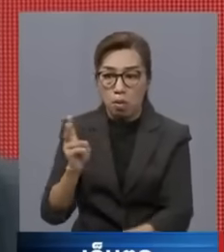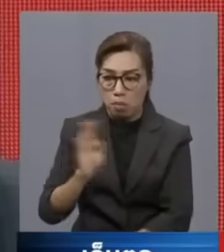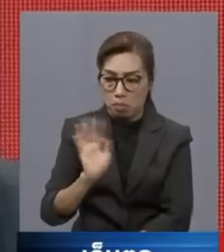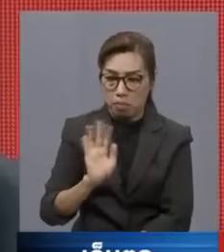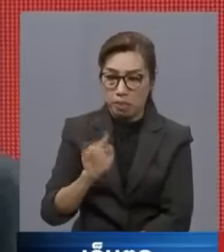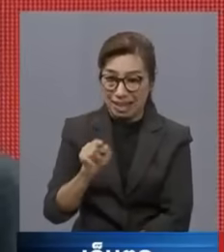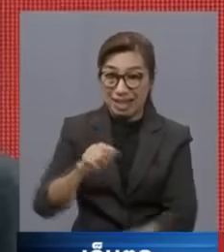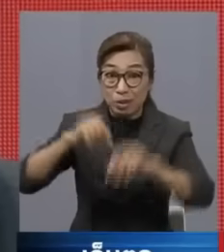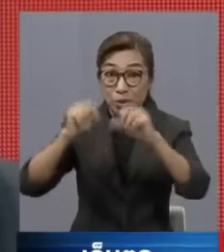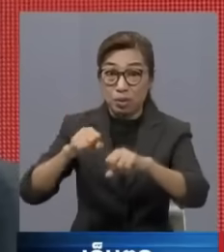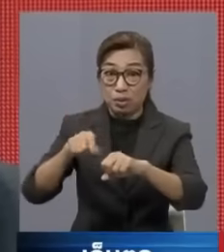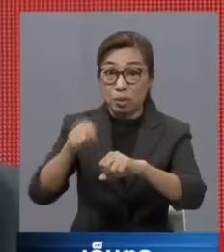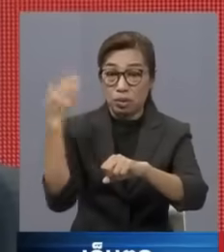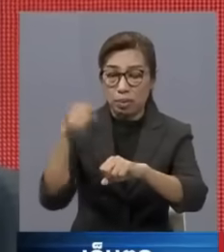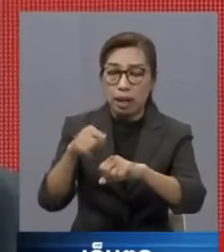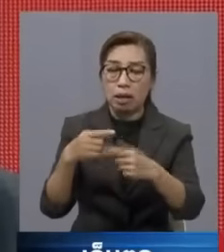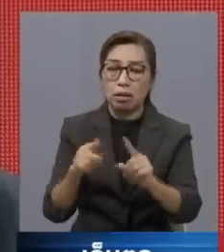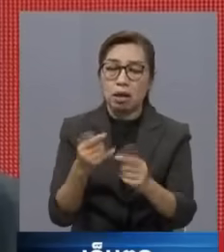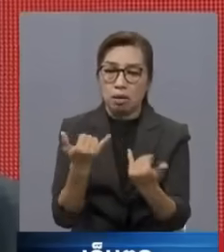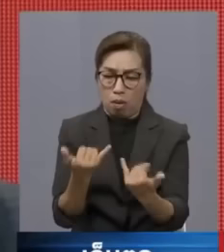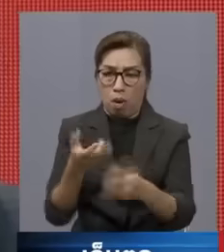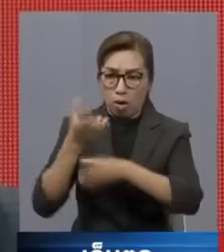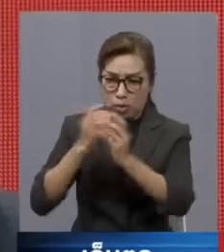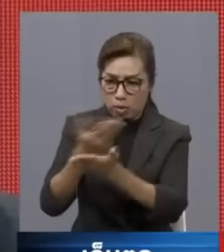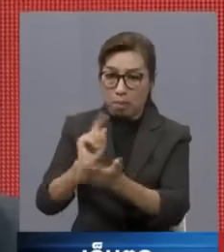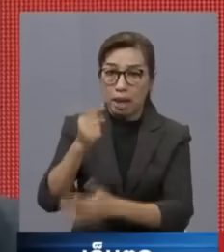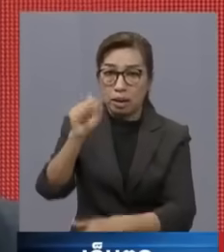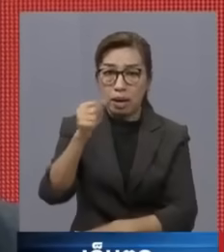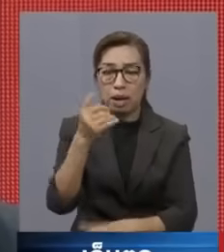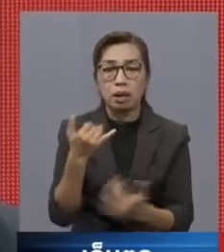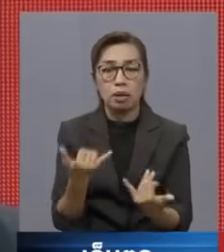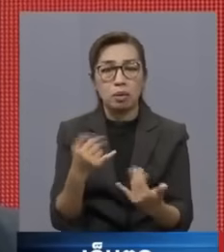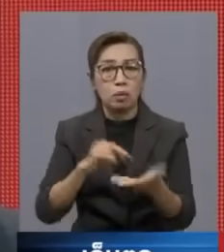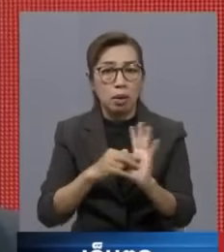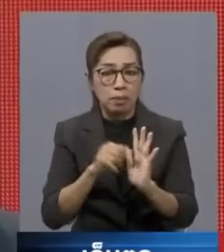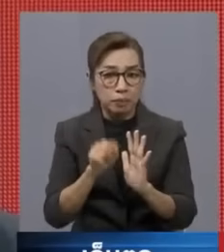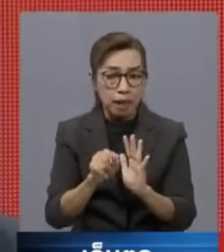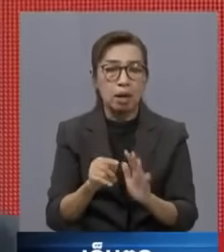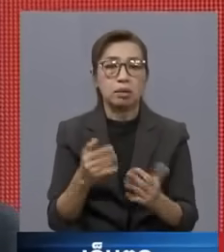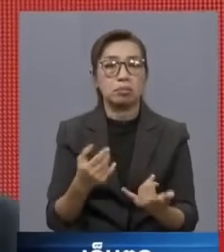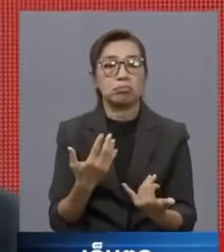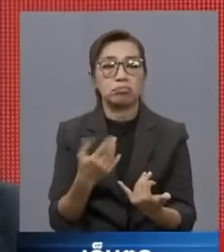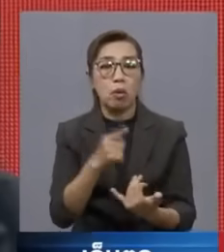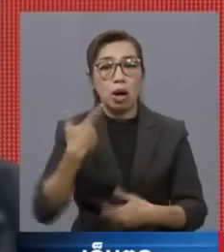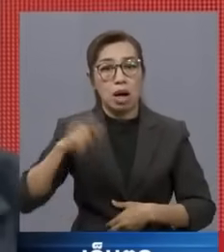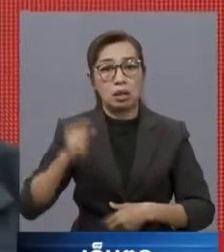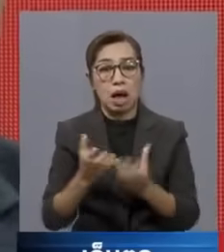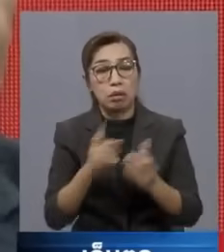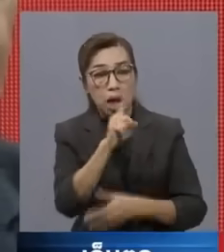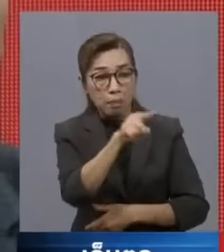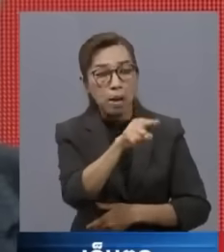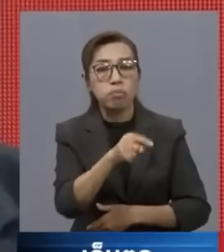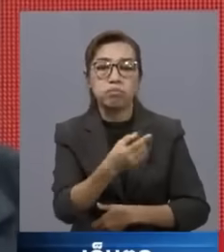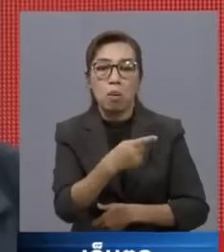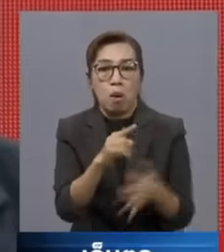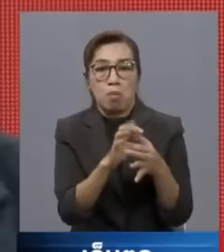ไปแล้วทำให้เป็นไปตามปกติและรัฐสภาไม่สามารถเสนอชื่อซ้ำได้นะครับย้อนเว้นแต่มีการเปลี่ยนแปลงในการ